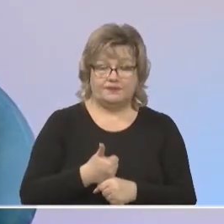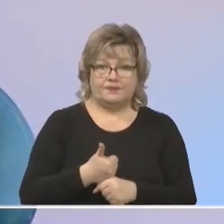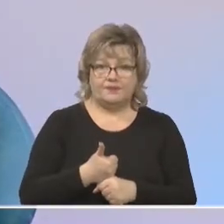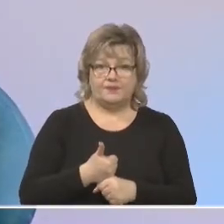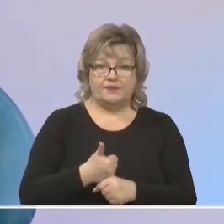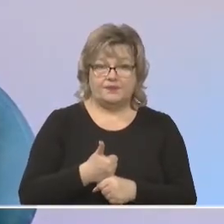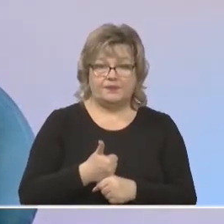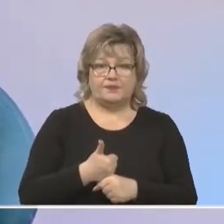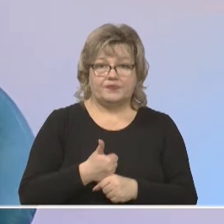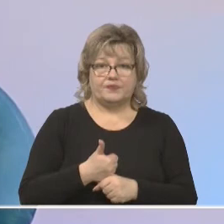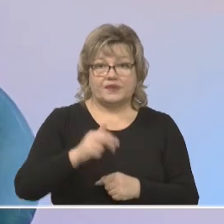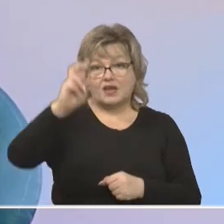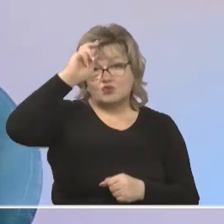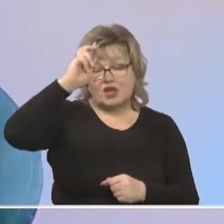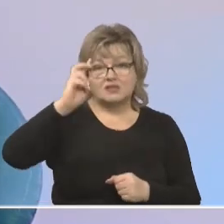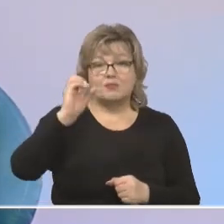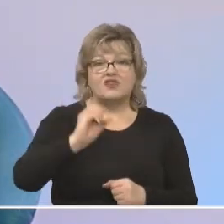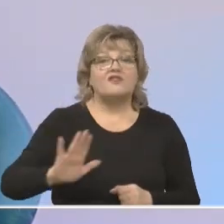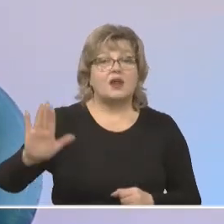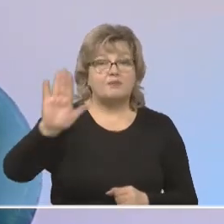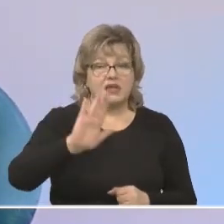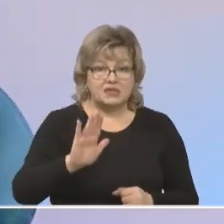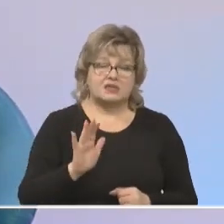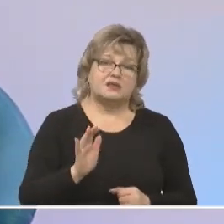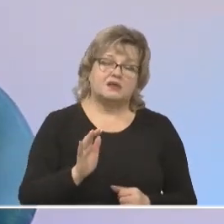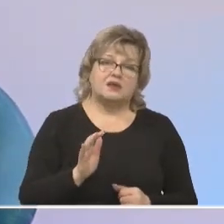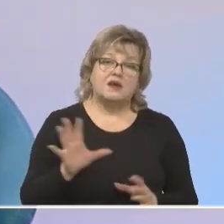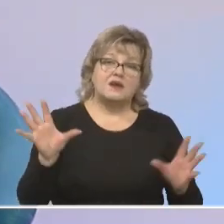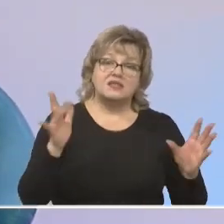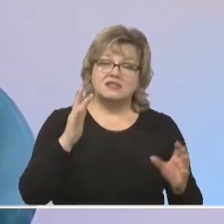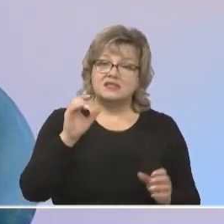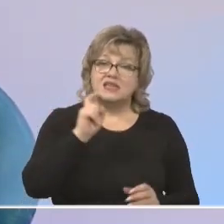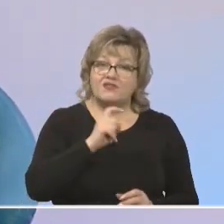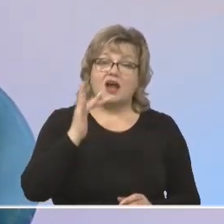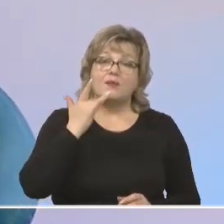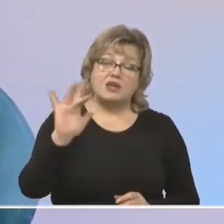там, держав европейских, скандинавских, североамериканских.